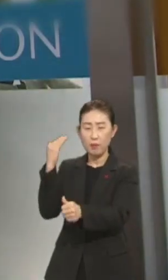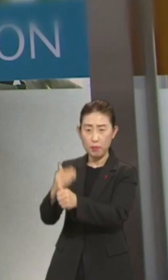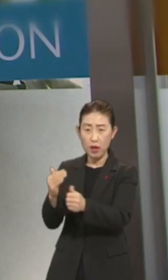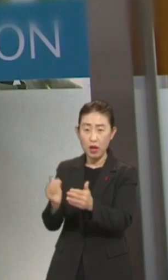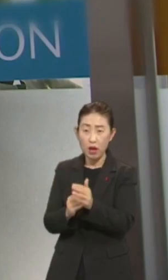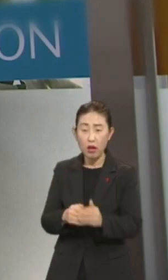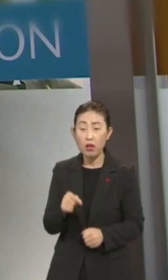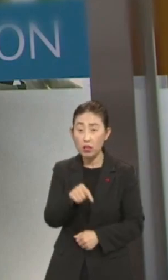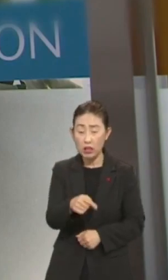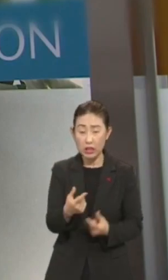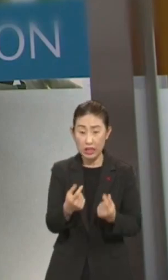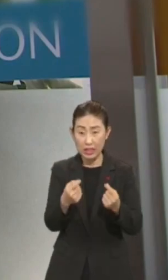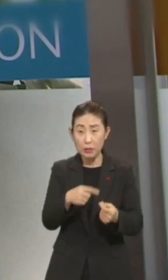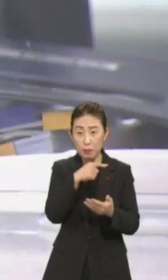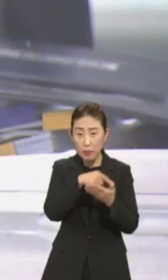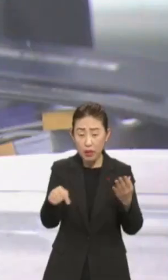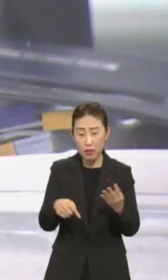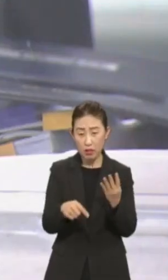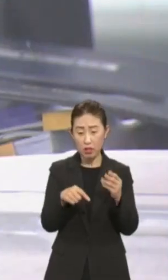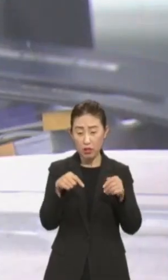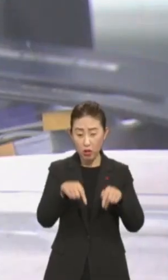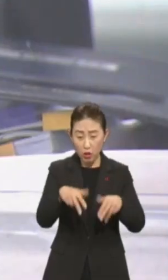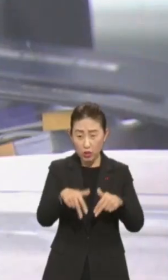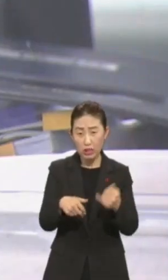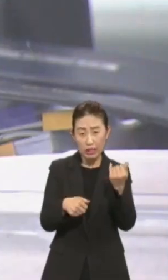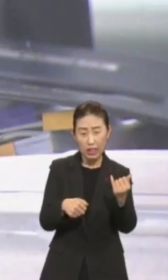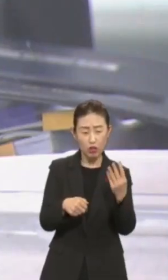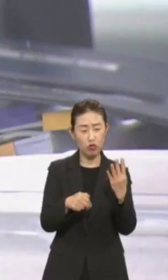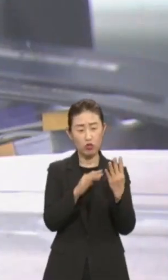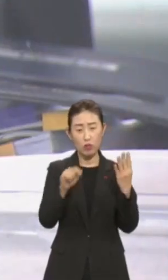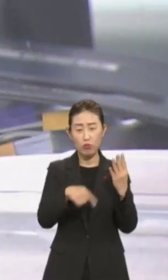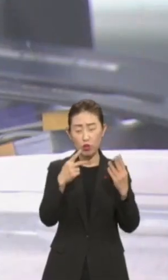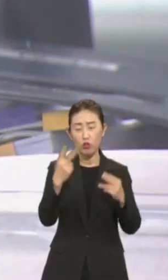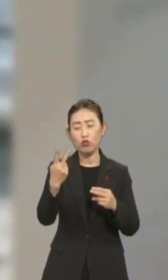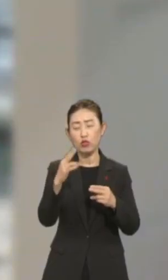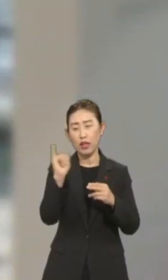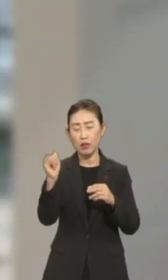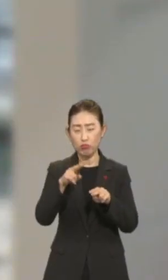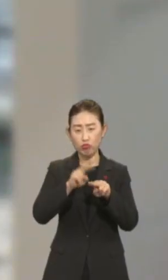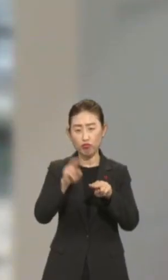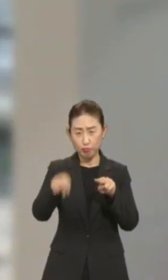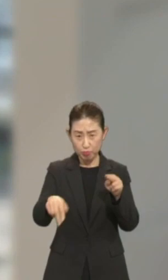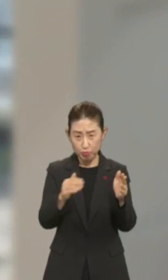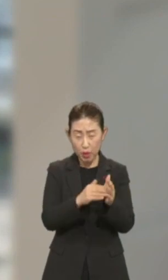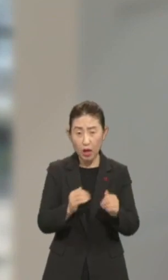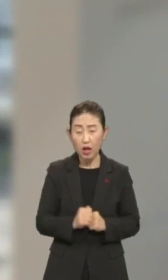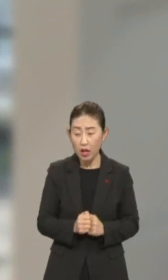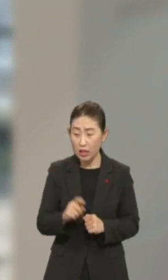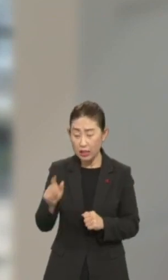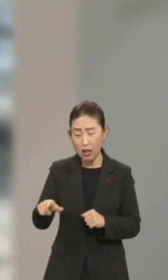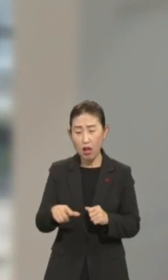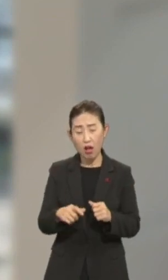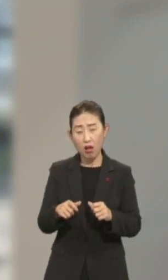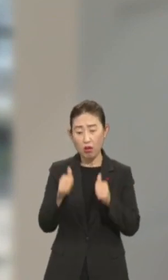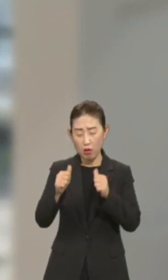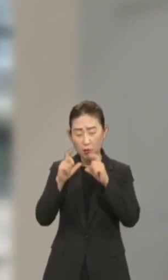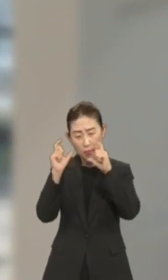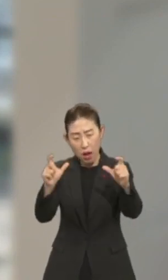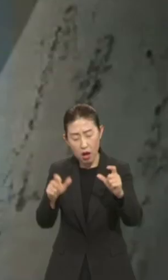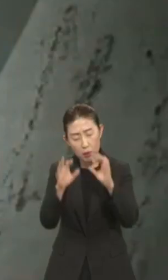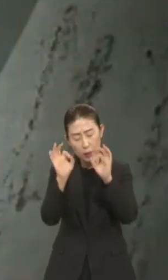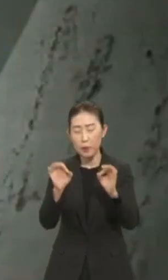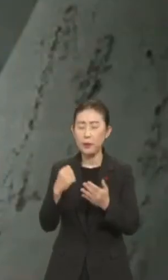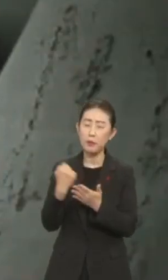2차 피에 노출됐던 피해 여직원 명 가운데 두명은 사를 선택했습니다 는 판결 결과에 아쉬움을